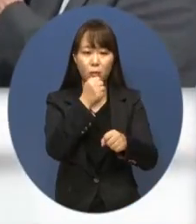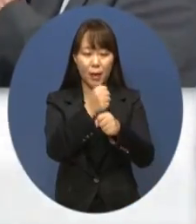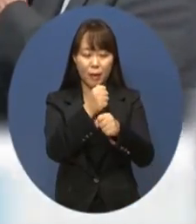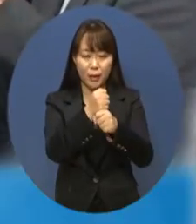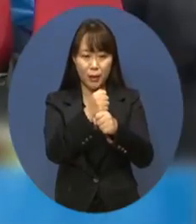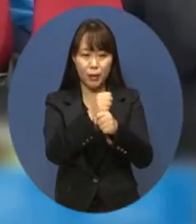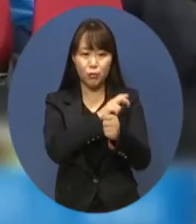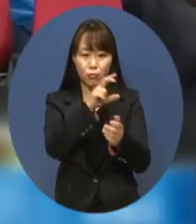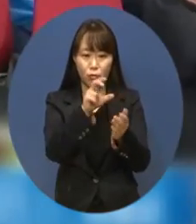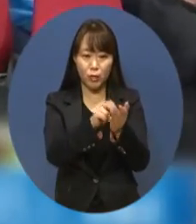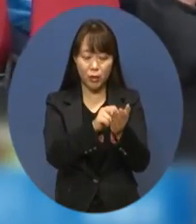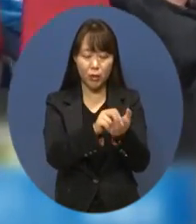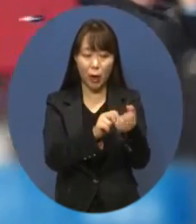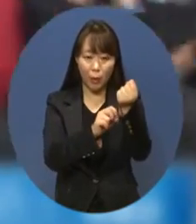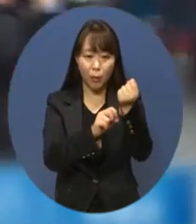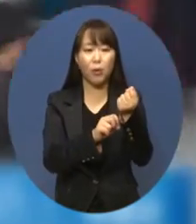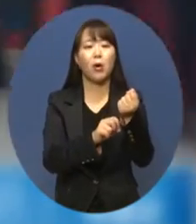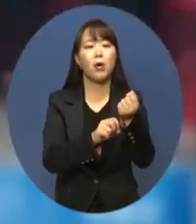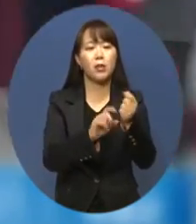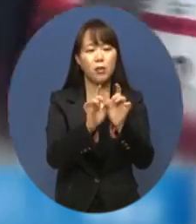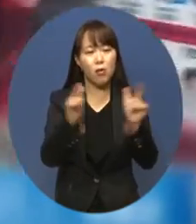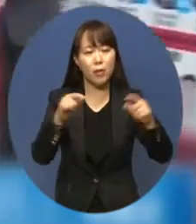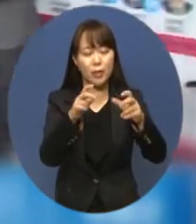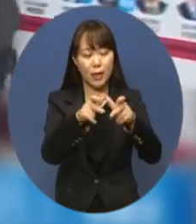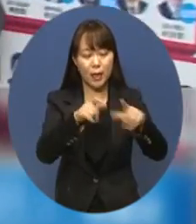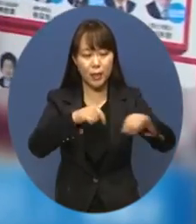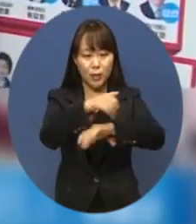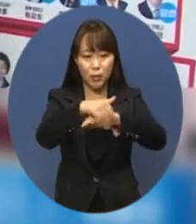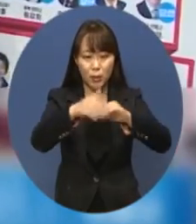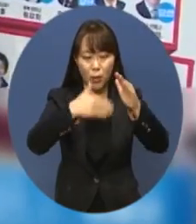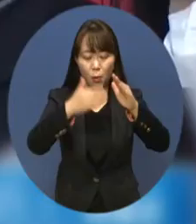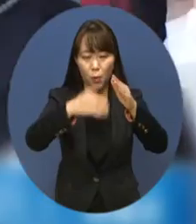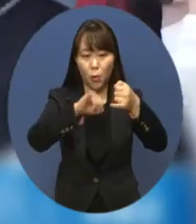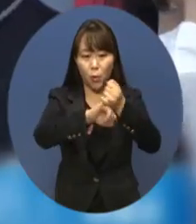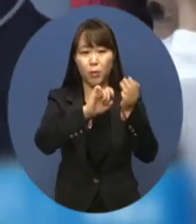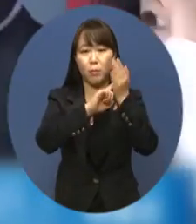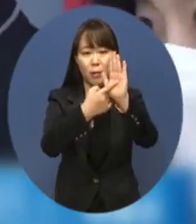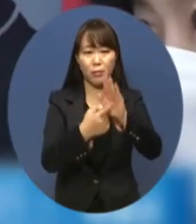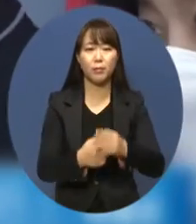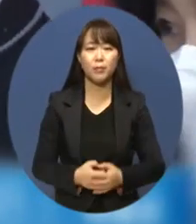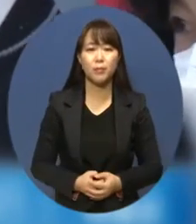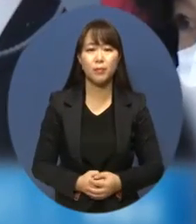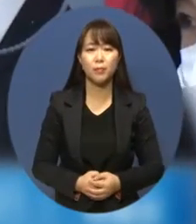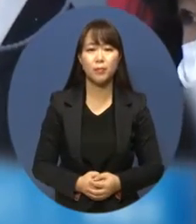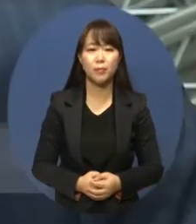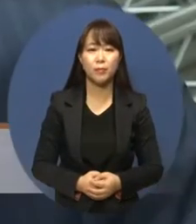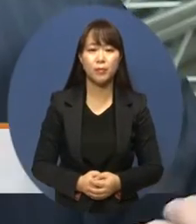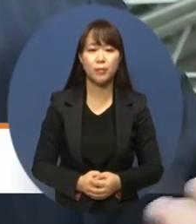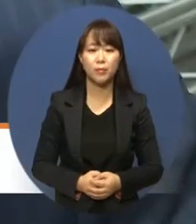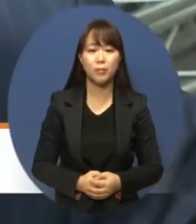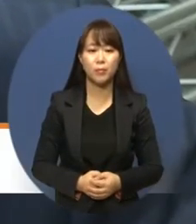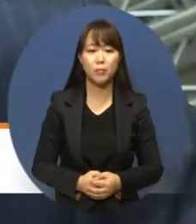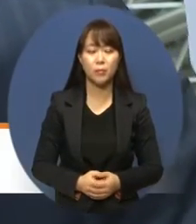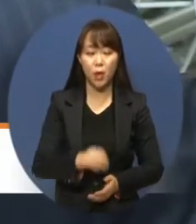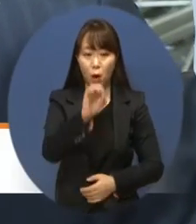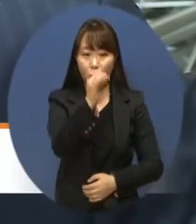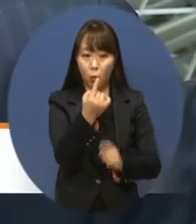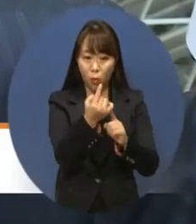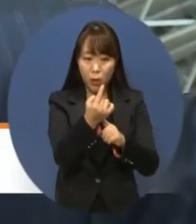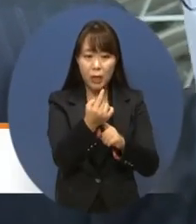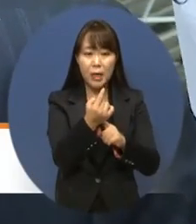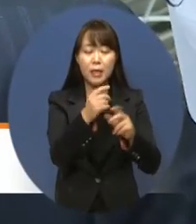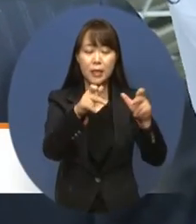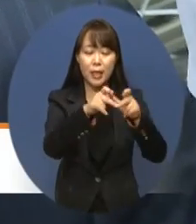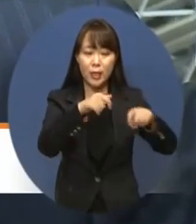를 슬로건도 내세우며 다양한 창 애인 정책 공약을 쏟아 냈습니다 오세은 시장에 선보인